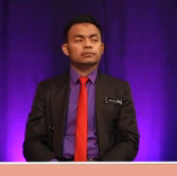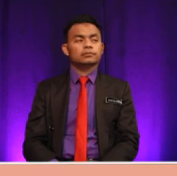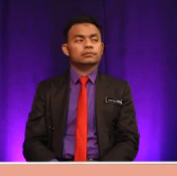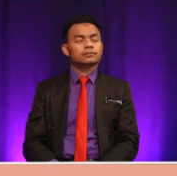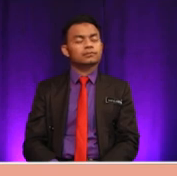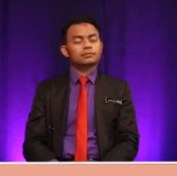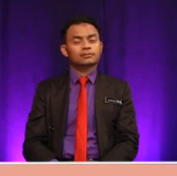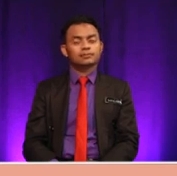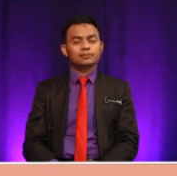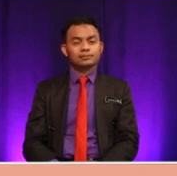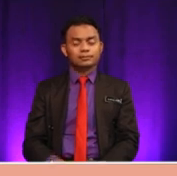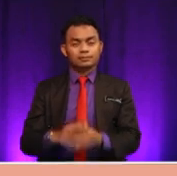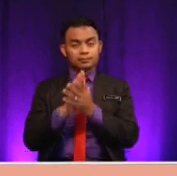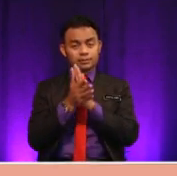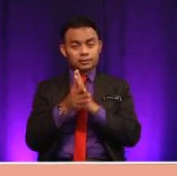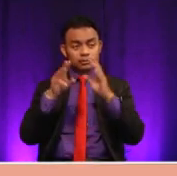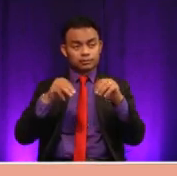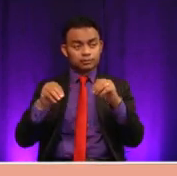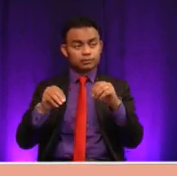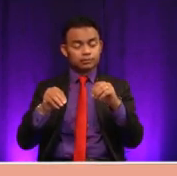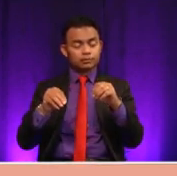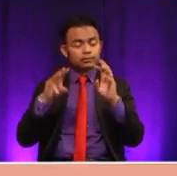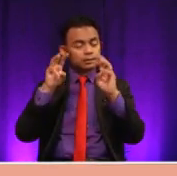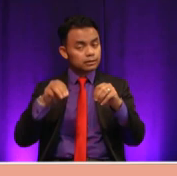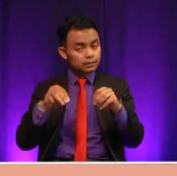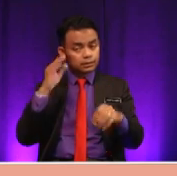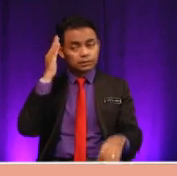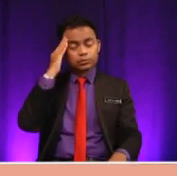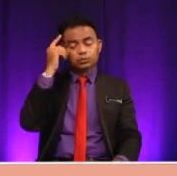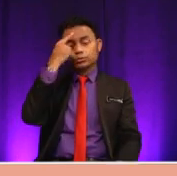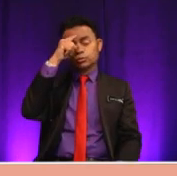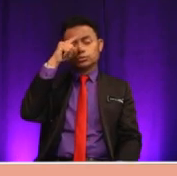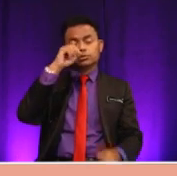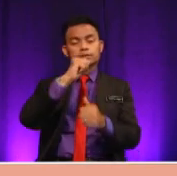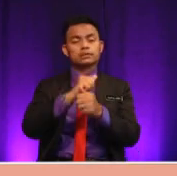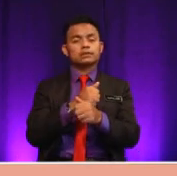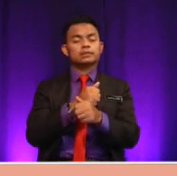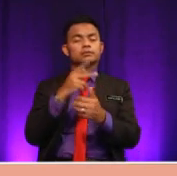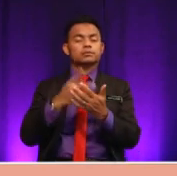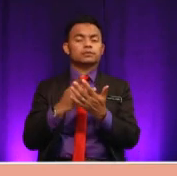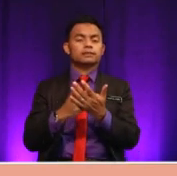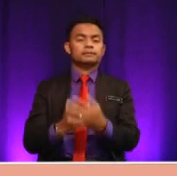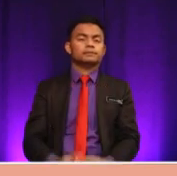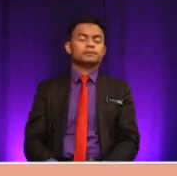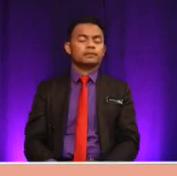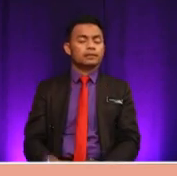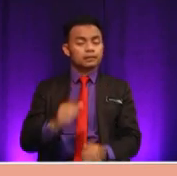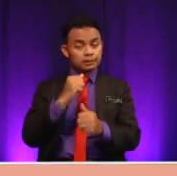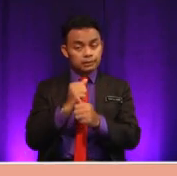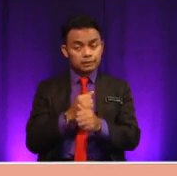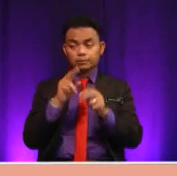Oke jadi belajar Gene tahu untuk setiap komponen ini setiap ujian